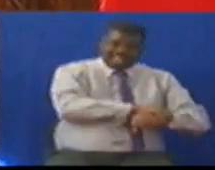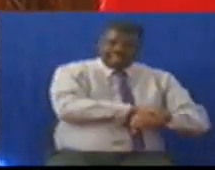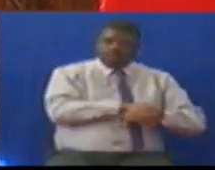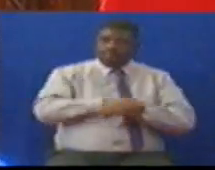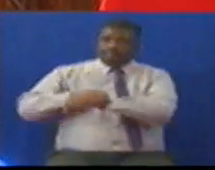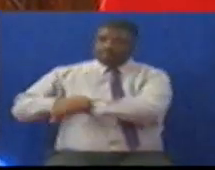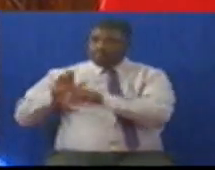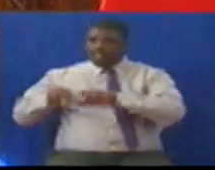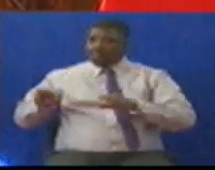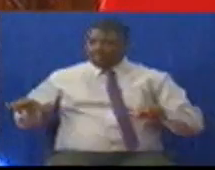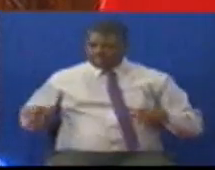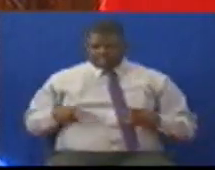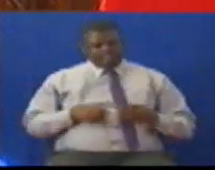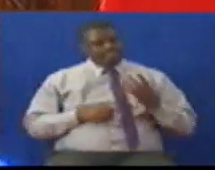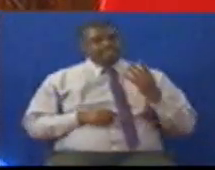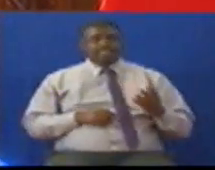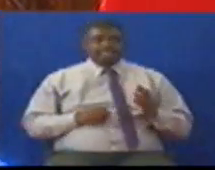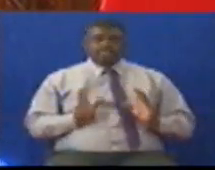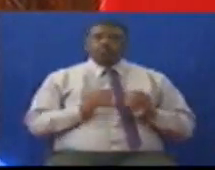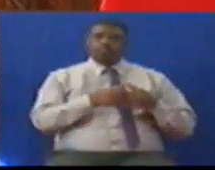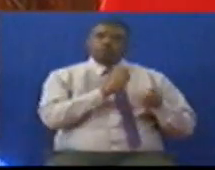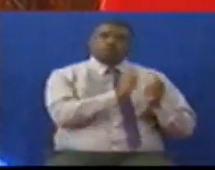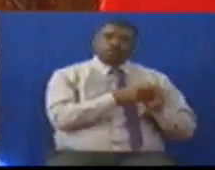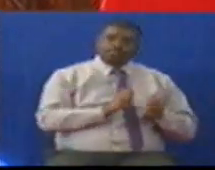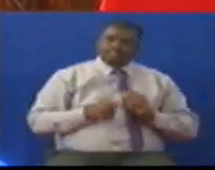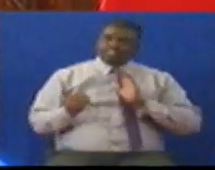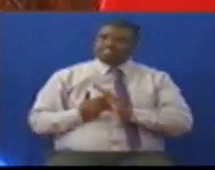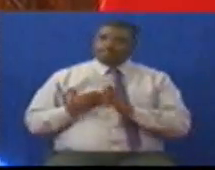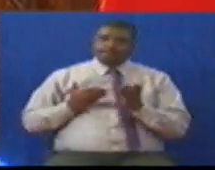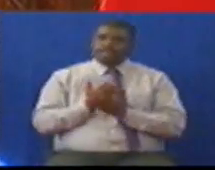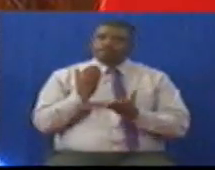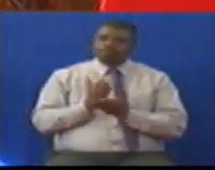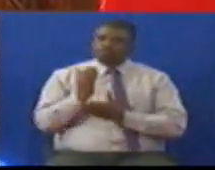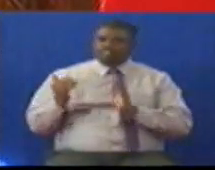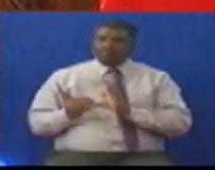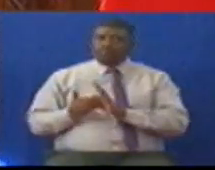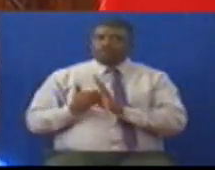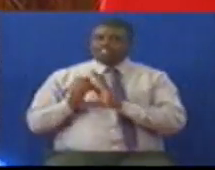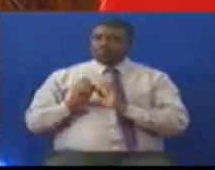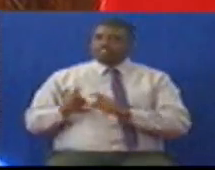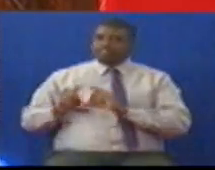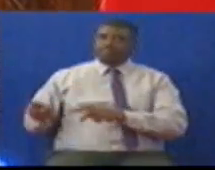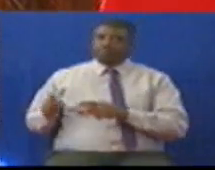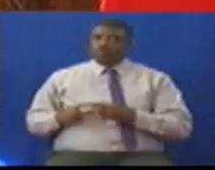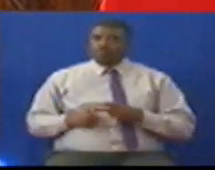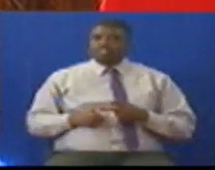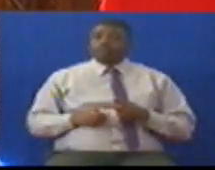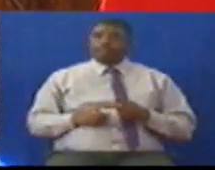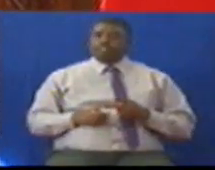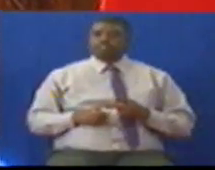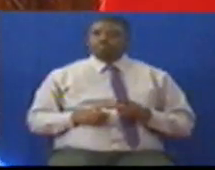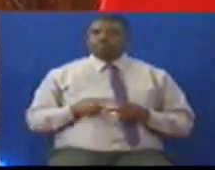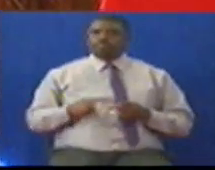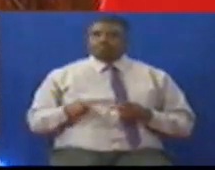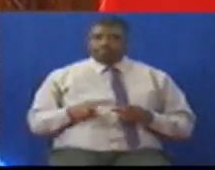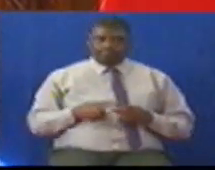kukamilika. Nne, vivyo hivyo tume ya kurekebisha sheria, law reform, ifanye mapitio ya sheria mbalimbali ambazo baadhi ni tangu ukoloni